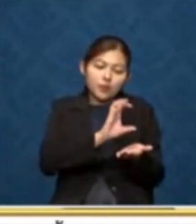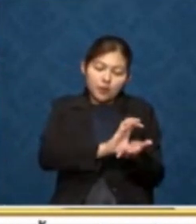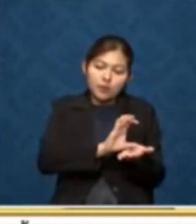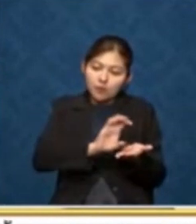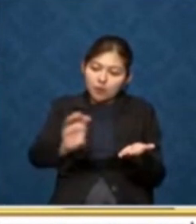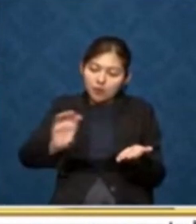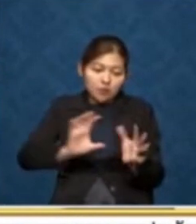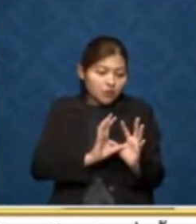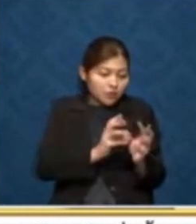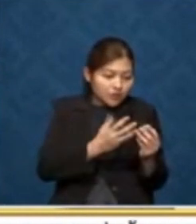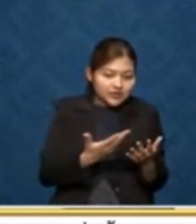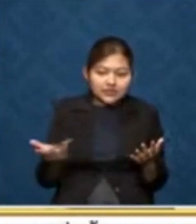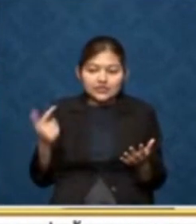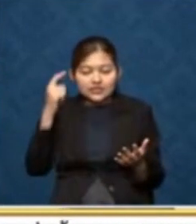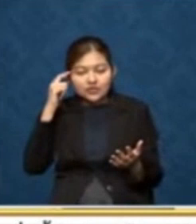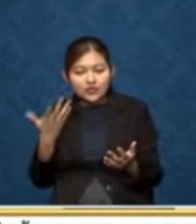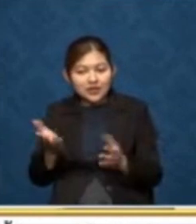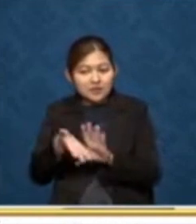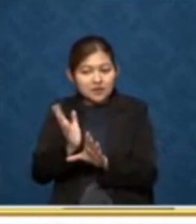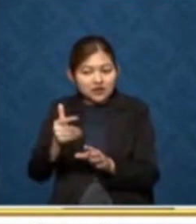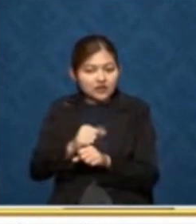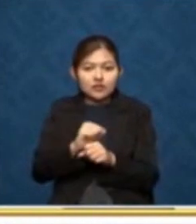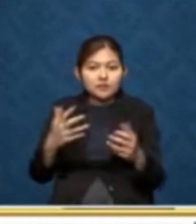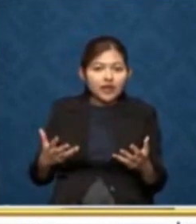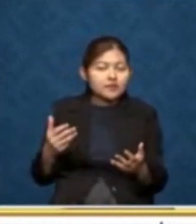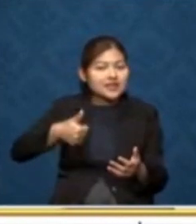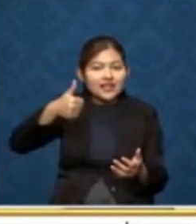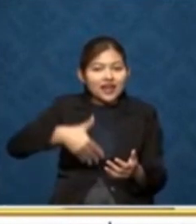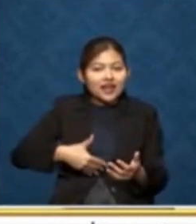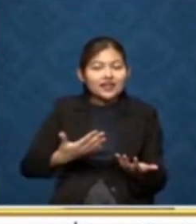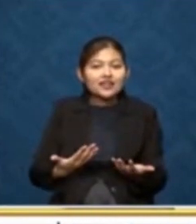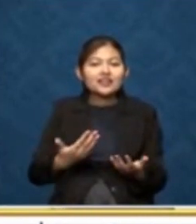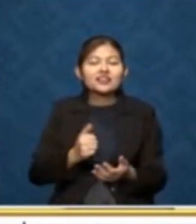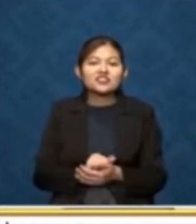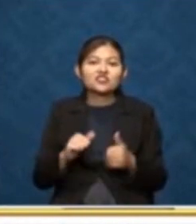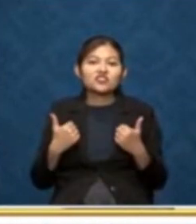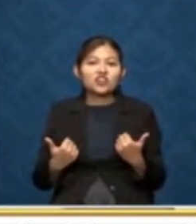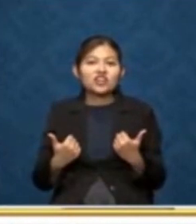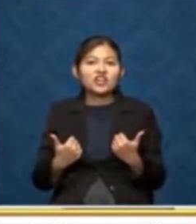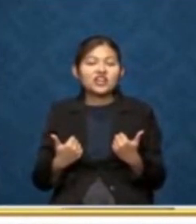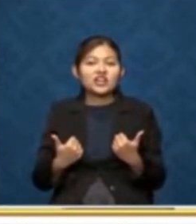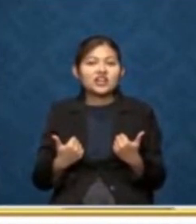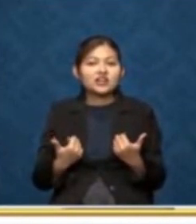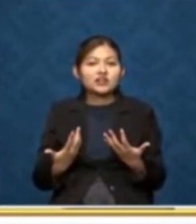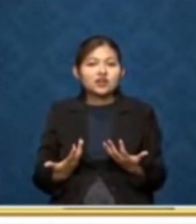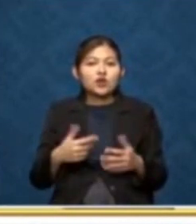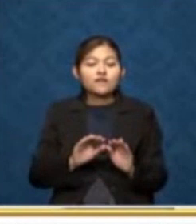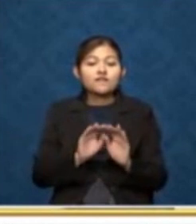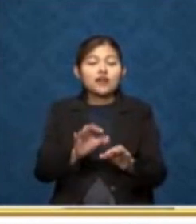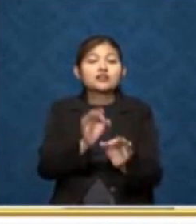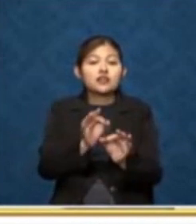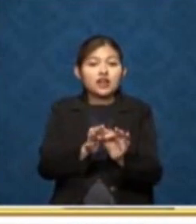ากดอกเบี้ยของธนาคารซึ่งปรากฏว่าปัจจุบันบางคนไปฝากธนาคารเป็นล้านนะครับหลายแสนเป็นล้